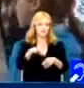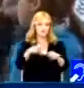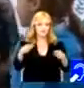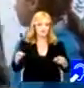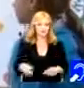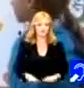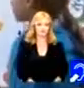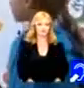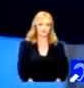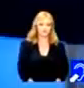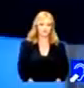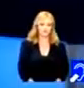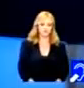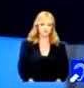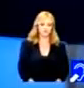Austria.